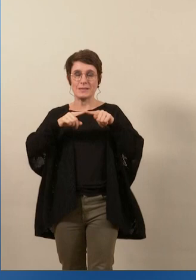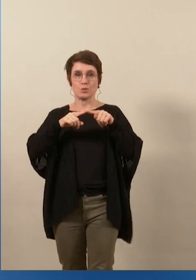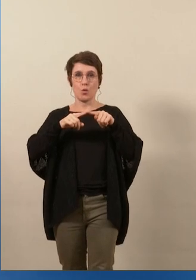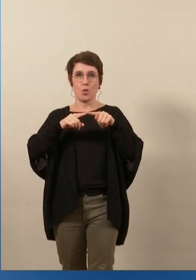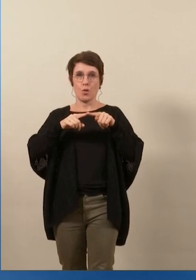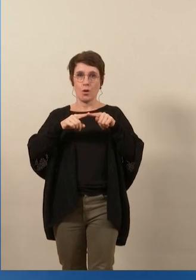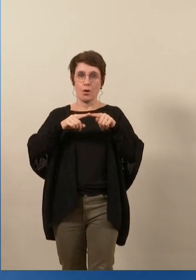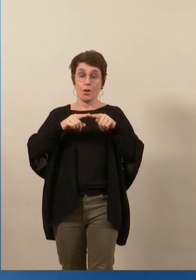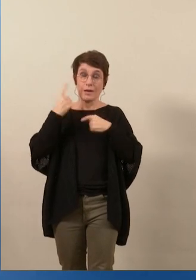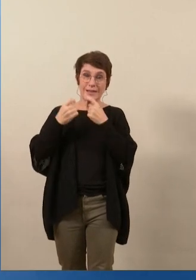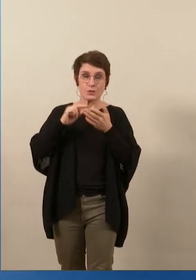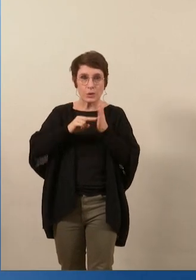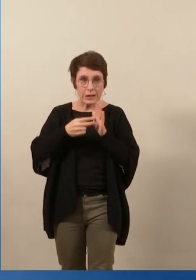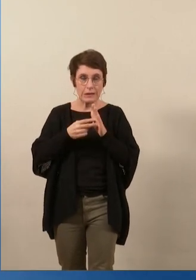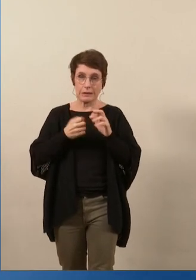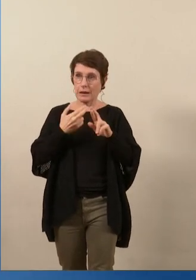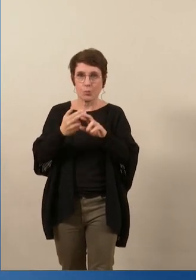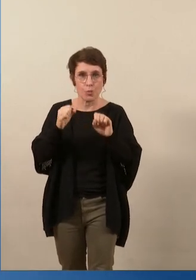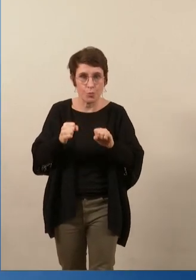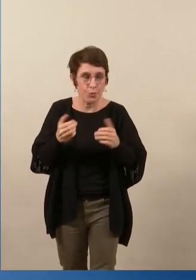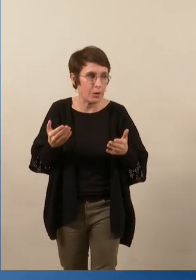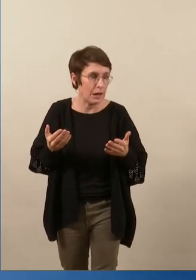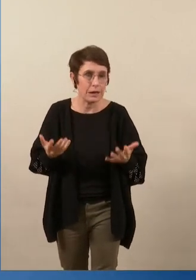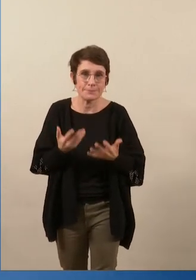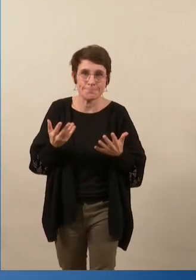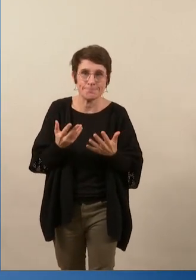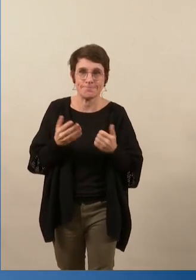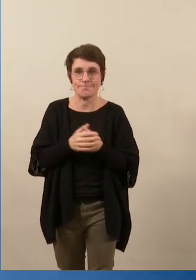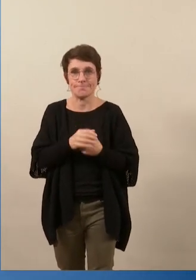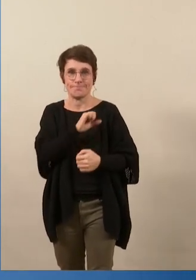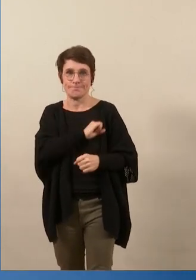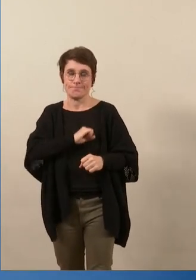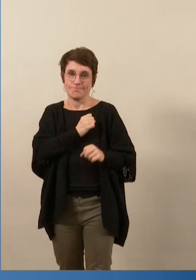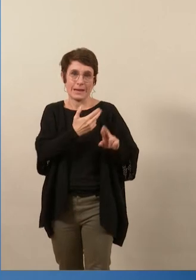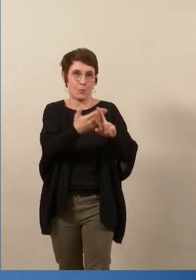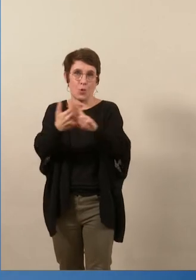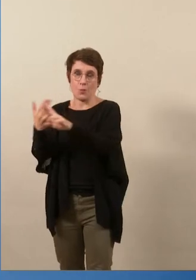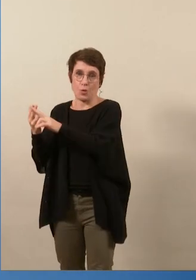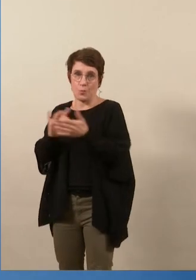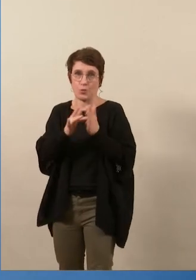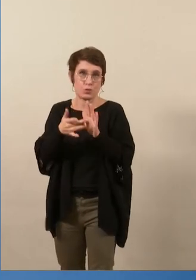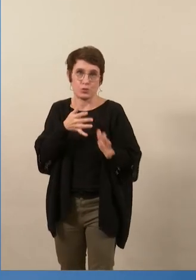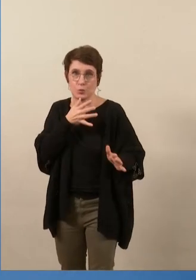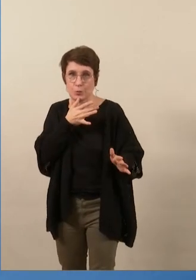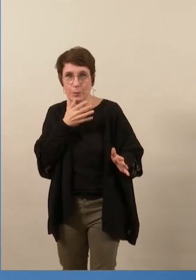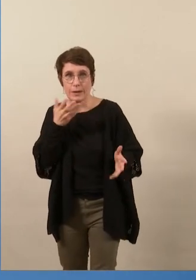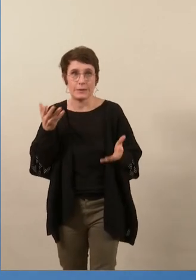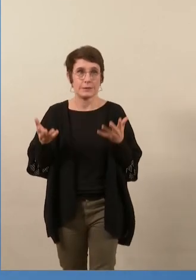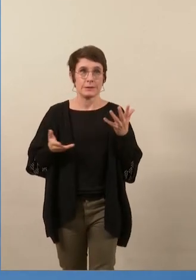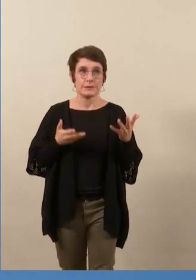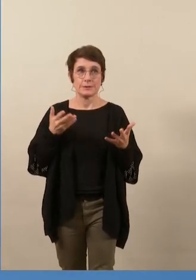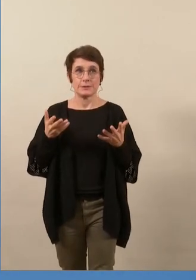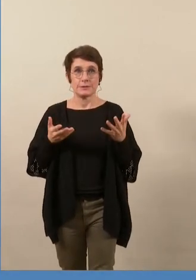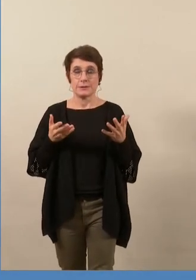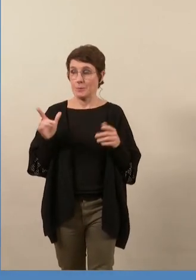techniques sur lesquelles on aurait pu répondre je vais pas du coup pouvoir répondre à tout euh mais comme on fait ça à